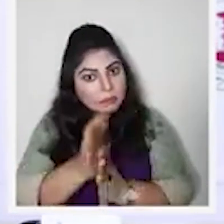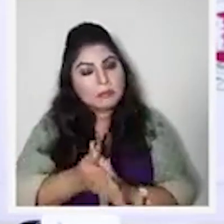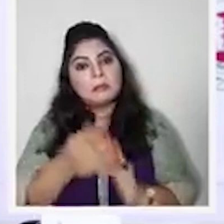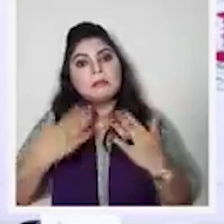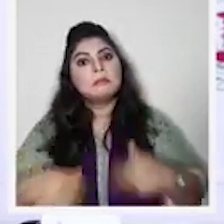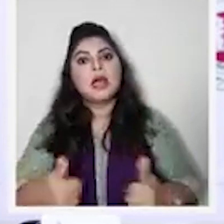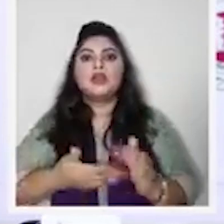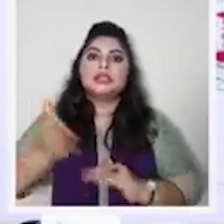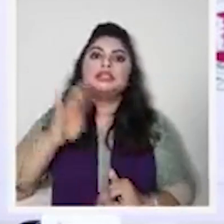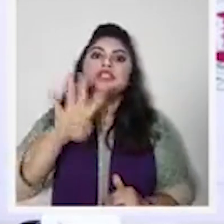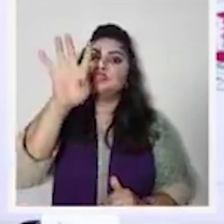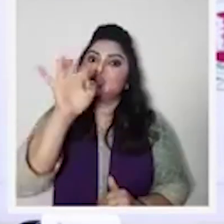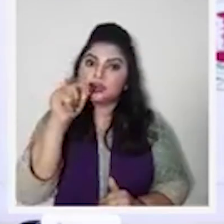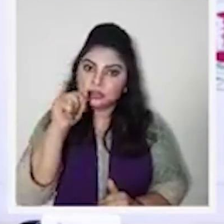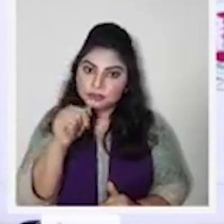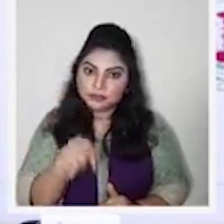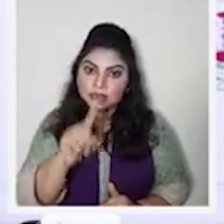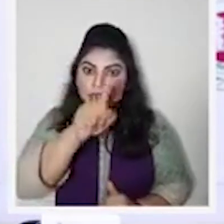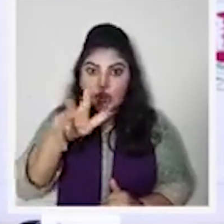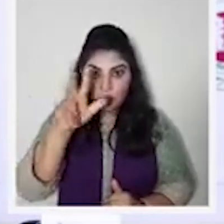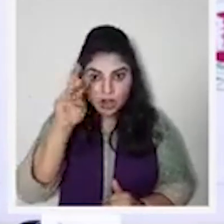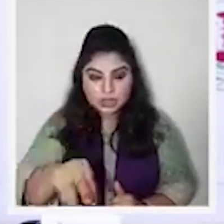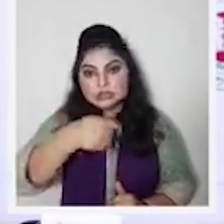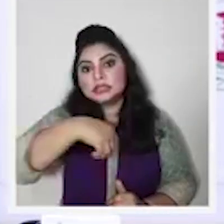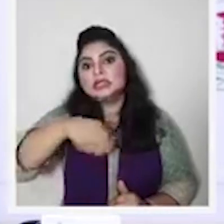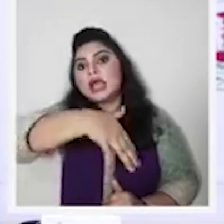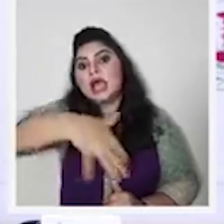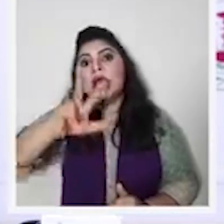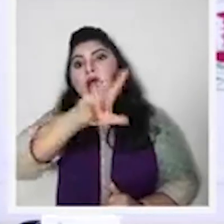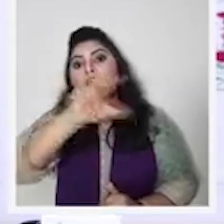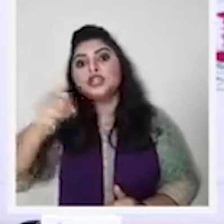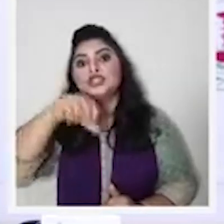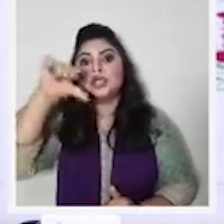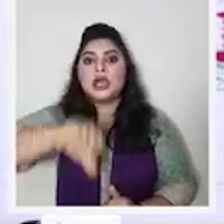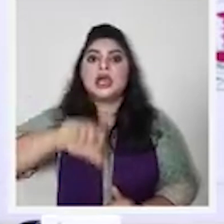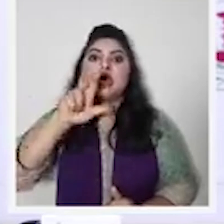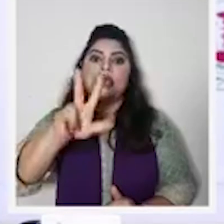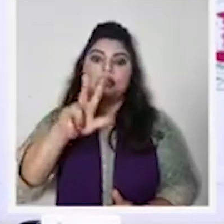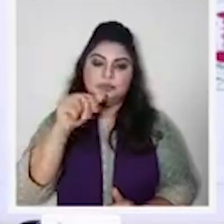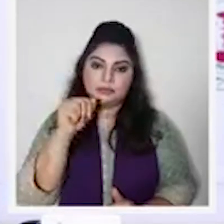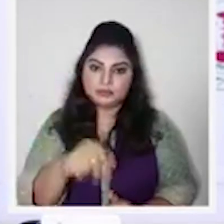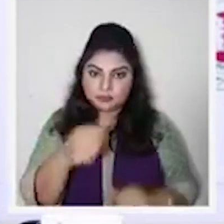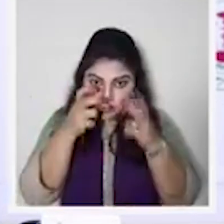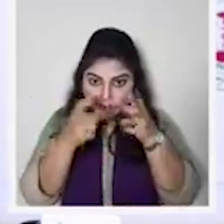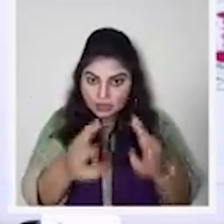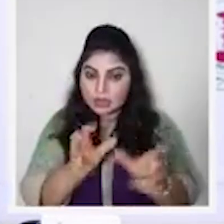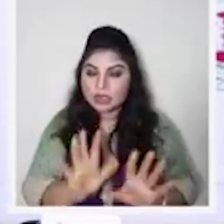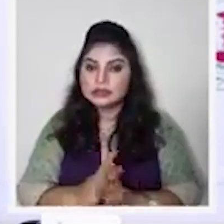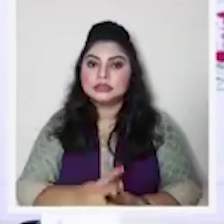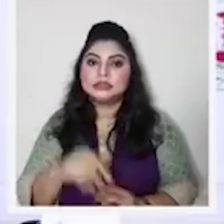আইসোলেশনে 41,538 জন। এ পর্যন্ত আইসোলেশন থেকে ছাড় পেয়েছেন 23,040 জন। বর্তমানে আইসোলেশনে